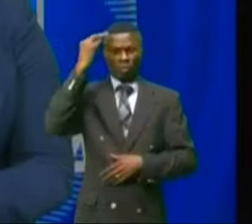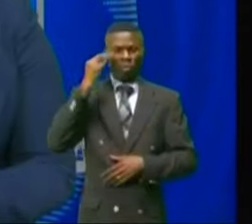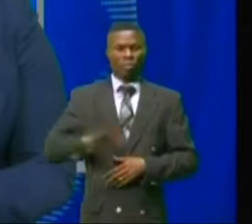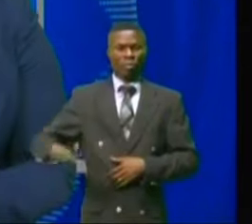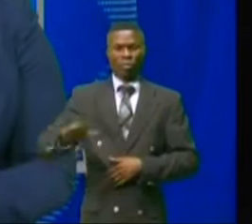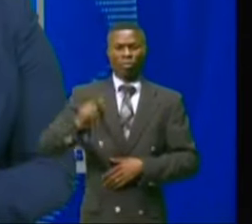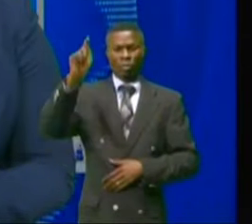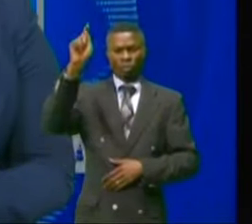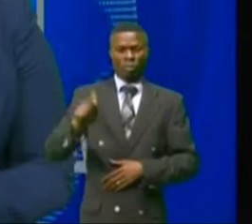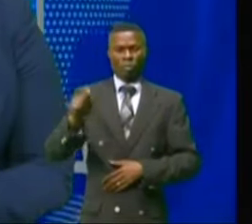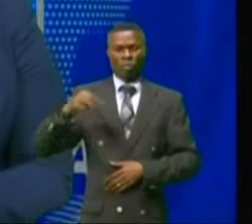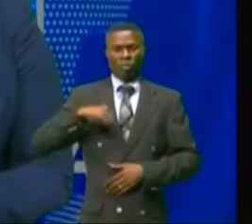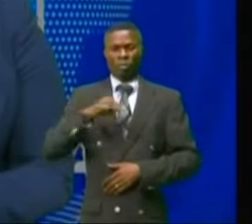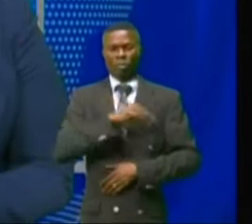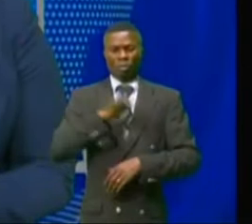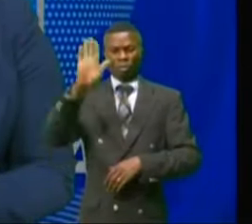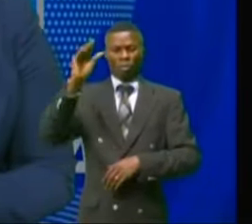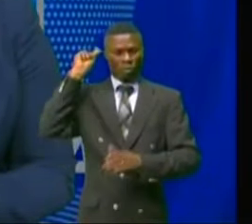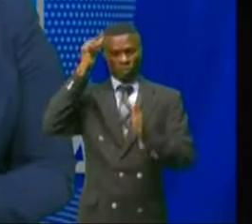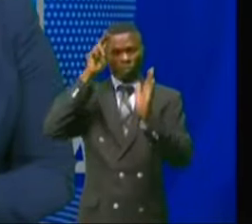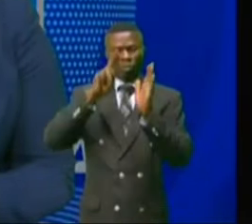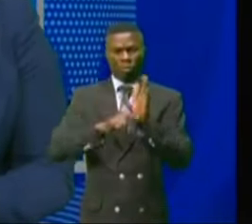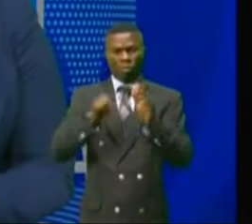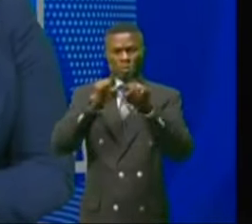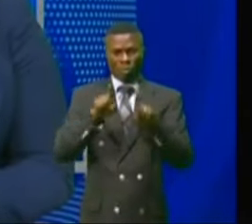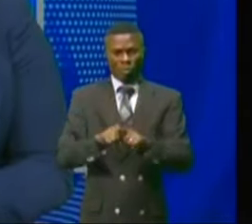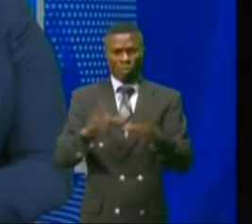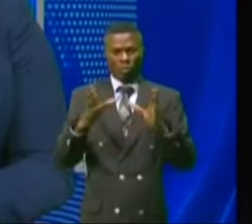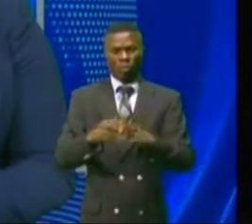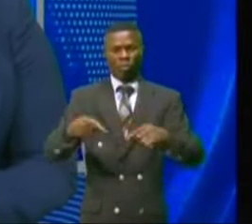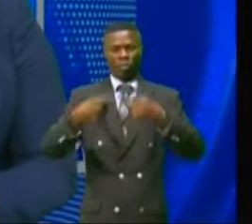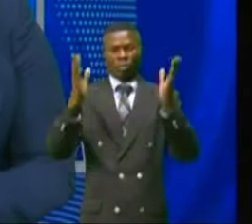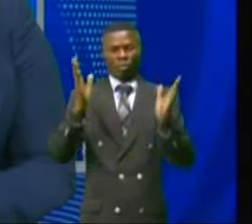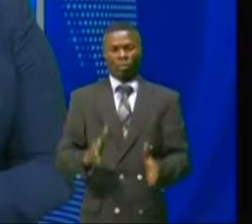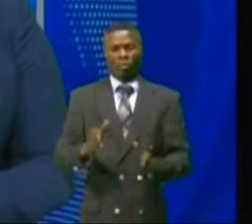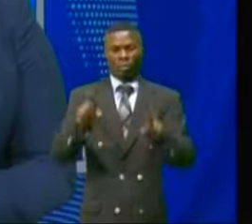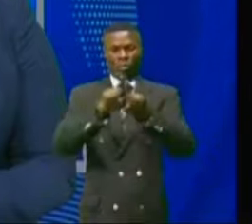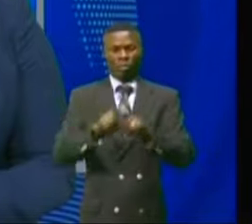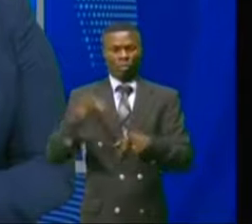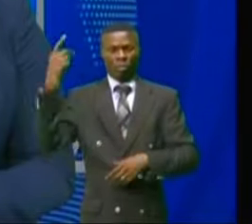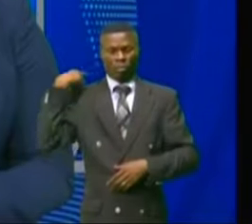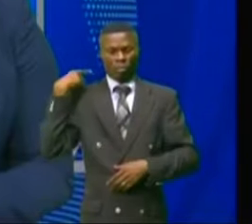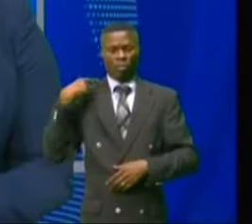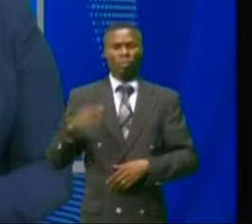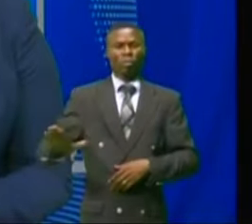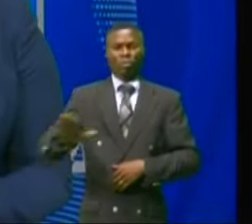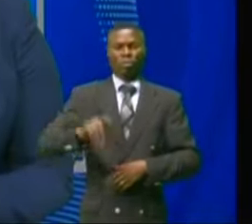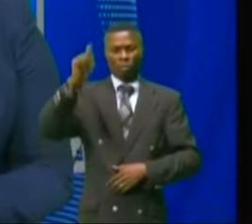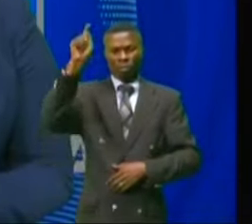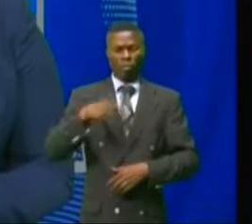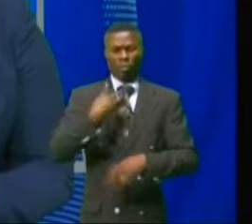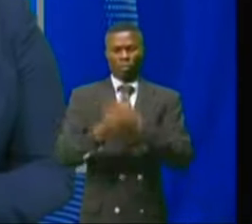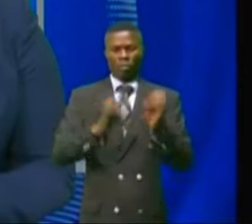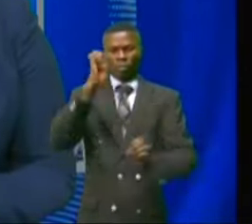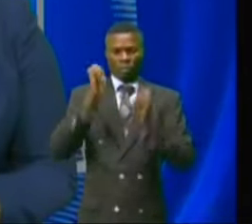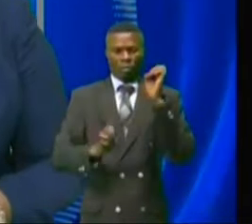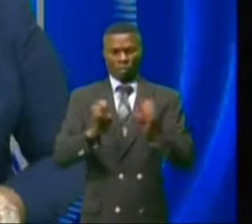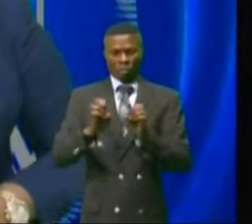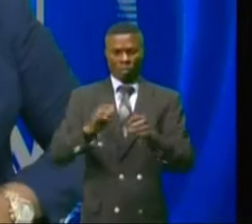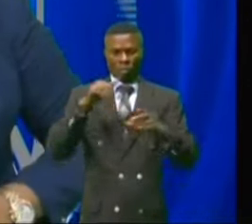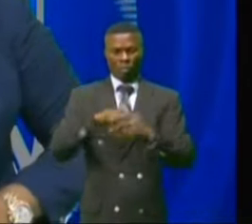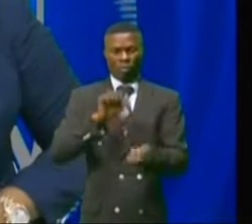tchadien et les membres de son gouvernement, ainsi qu'avec les opposants et les députés, en vue d'une évaluation à mi-parcours de